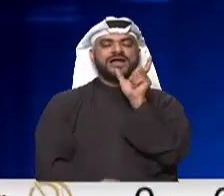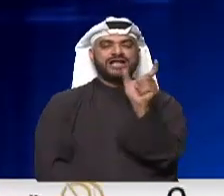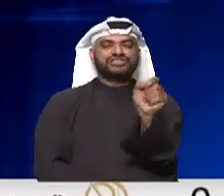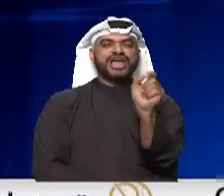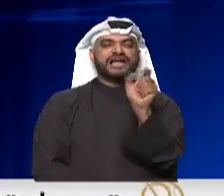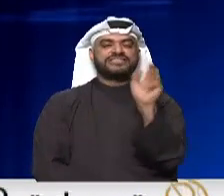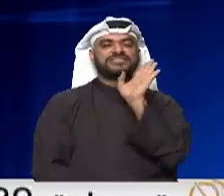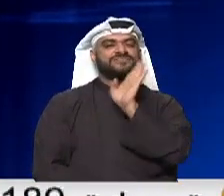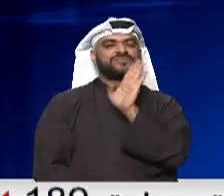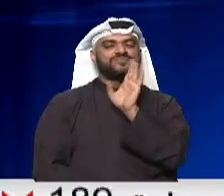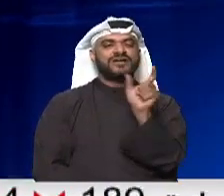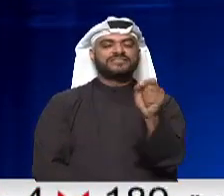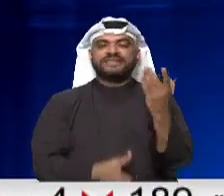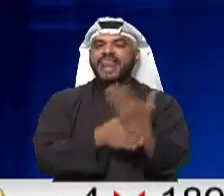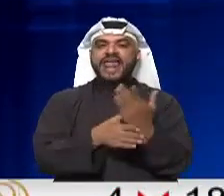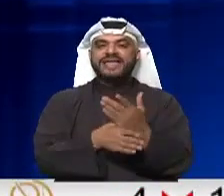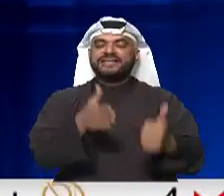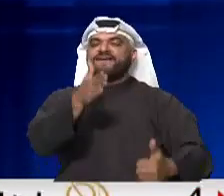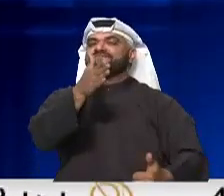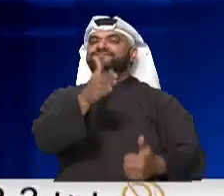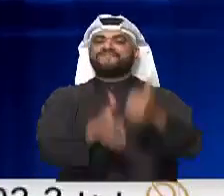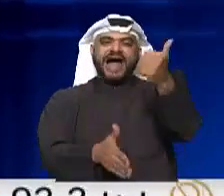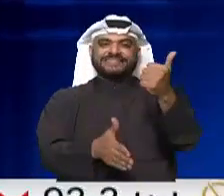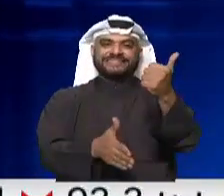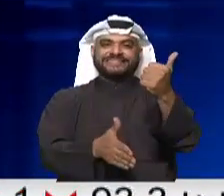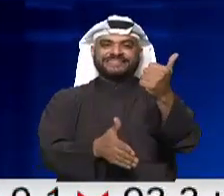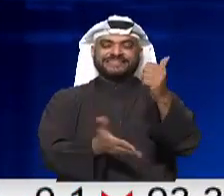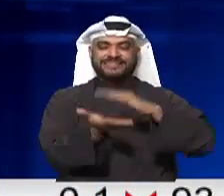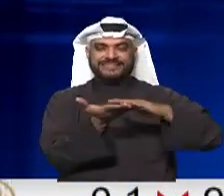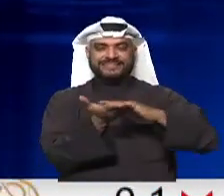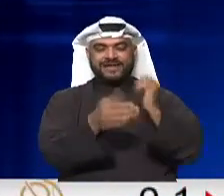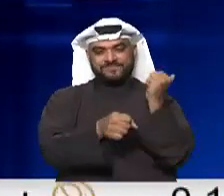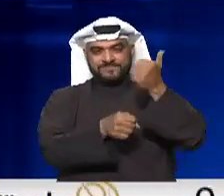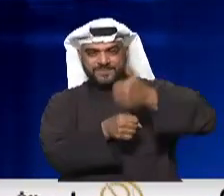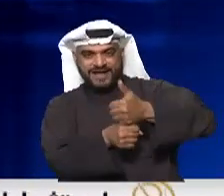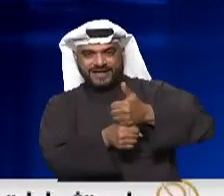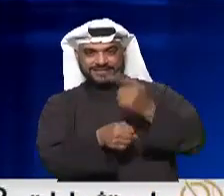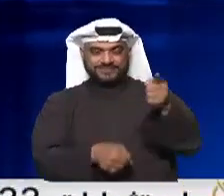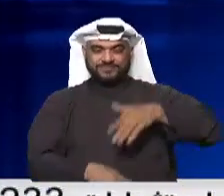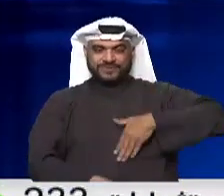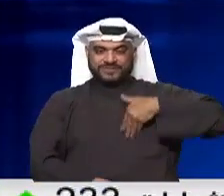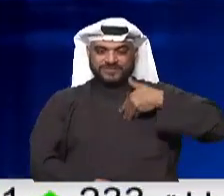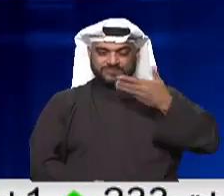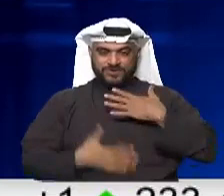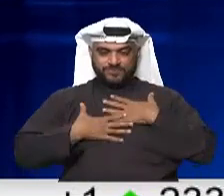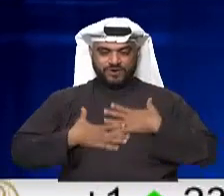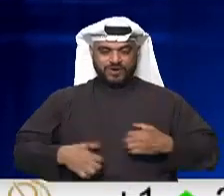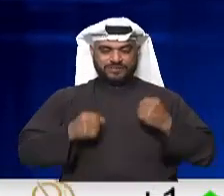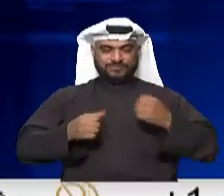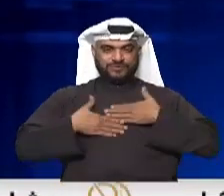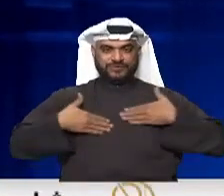فخامة بيتر بافل الرئيس المنتخب لجمهورية التشيك الصديقة، ضمنها